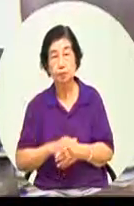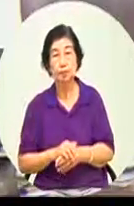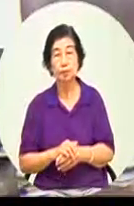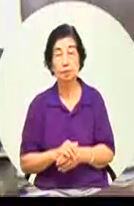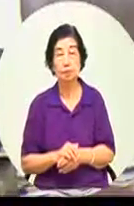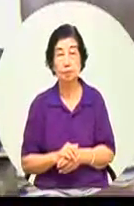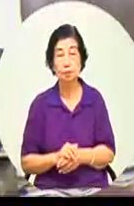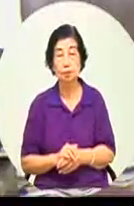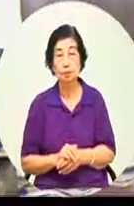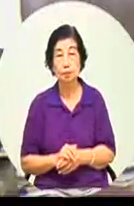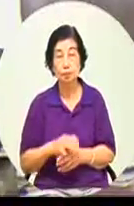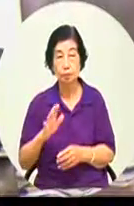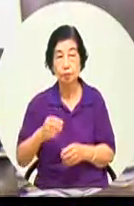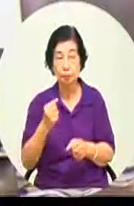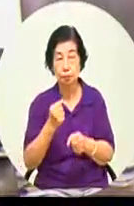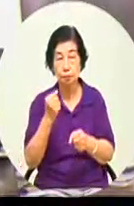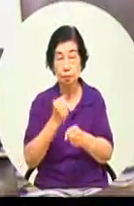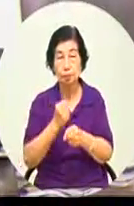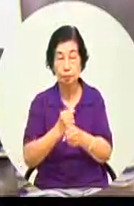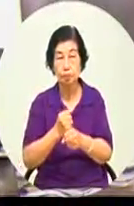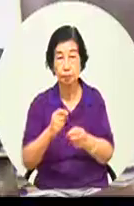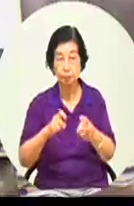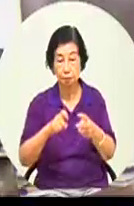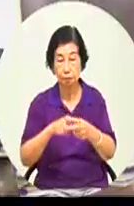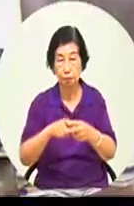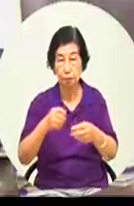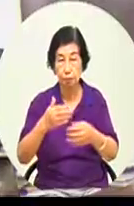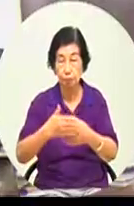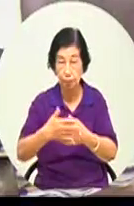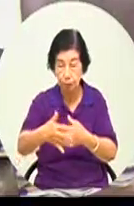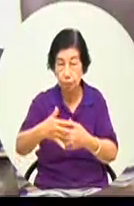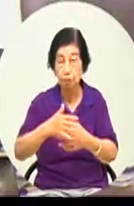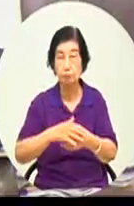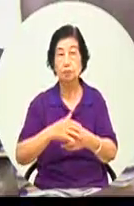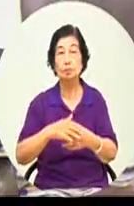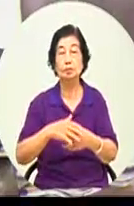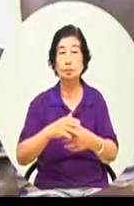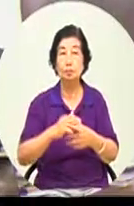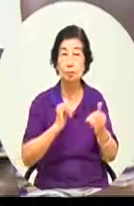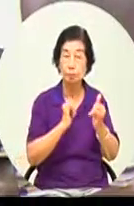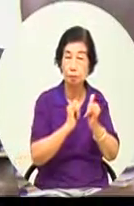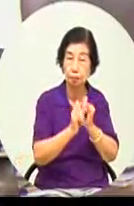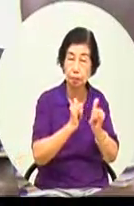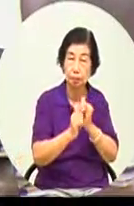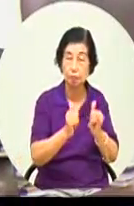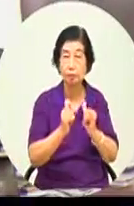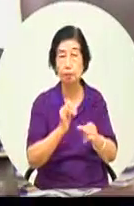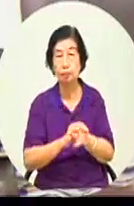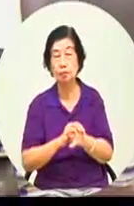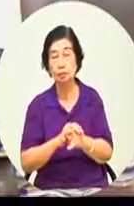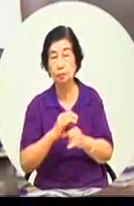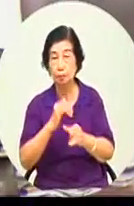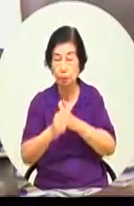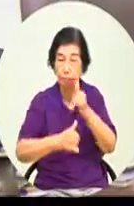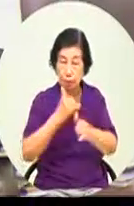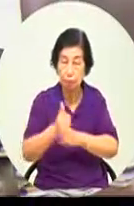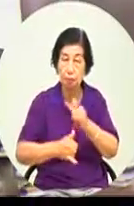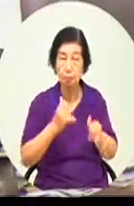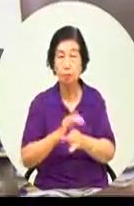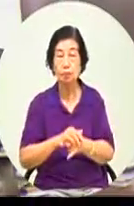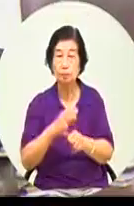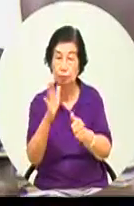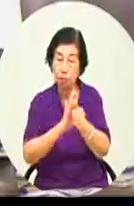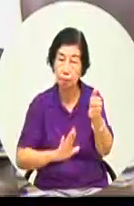动期缩短哈，然后让民众的影响到他们生活哈，影响到他们民生问题哈，能够降到最低哈，这东